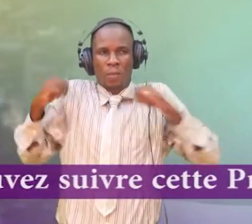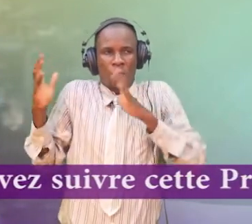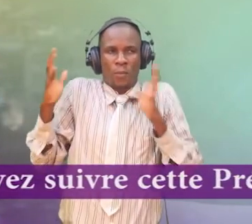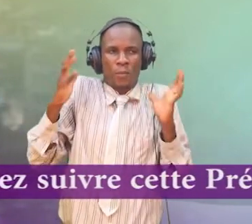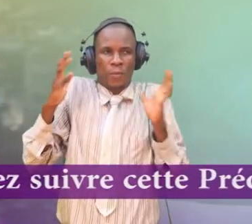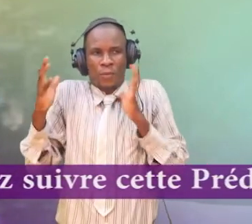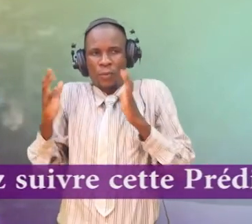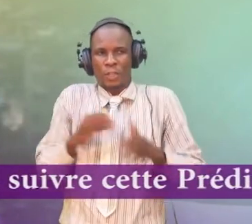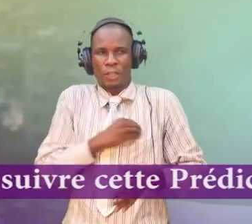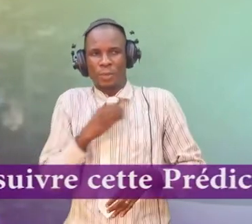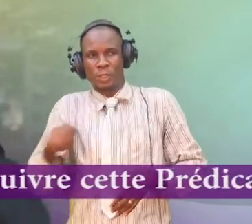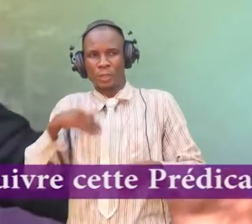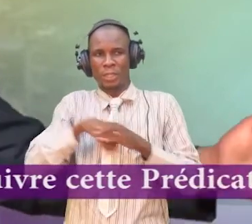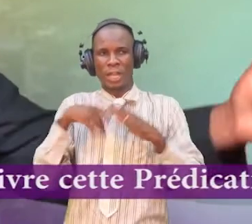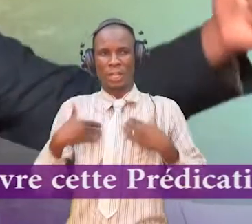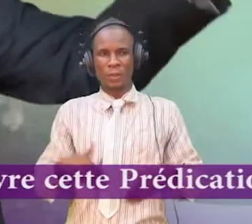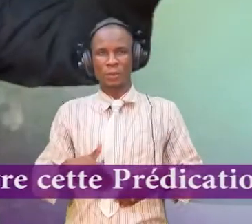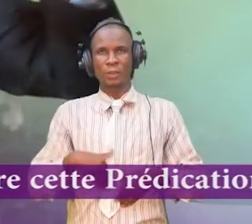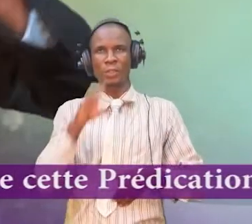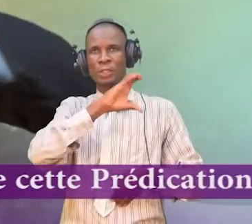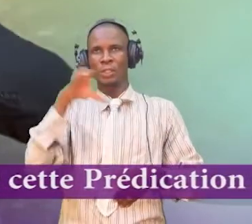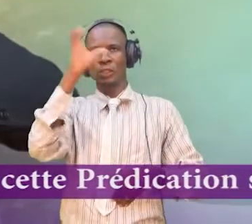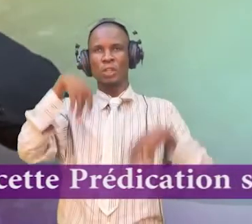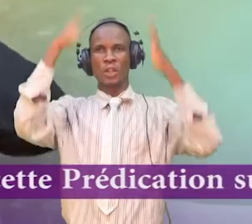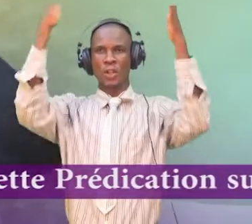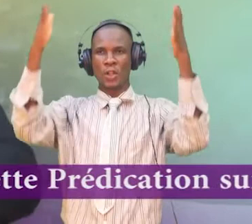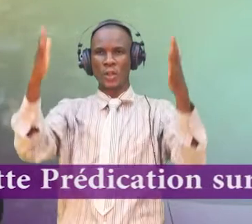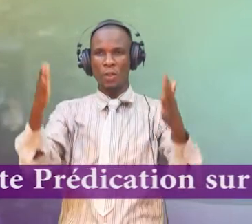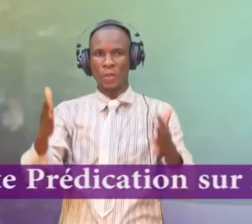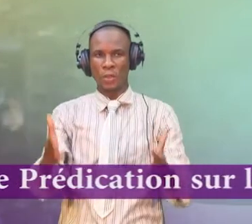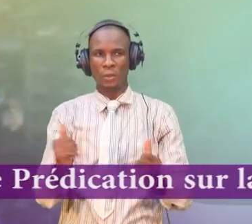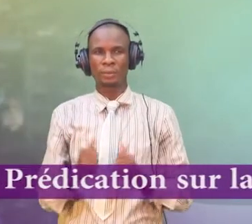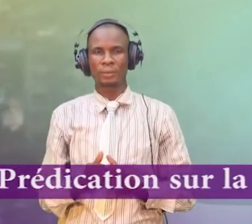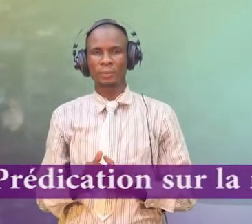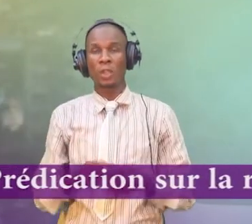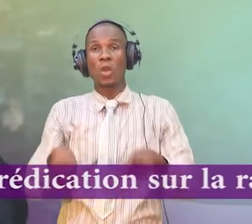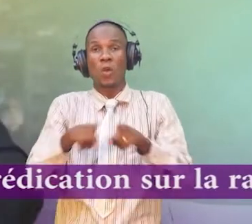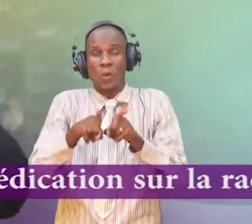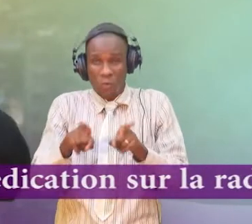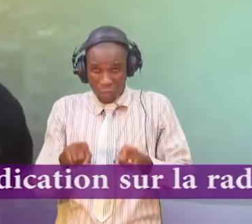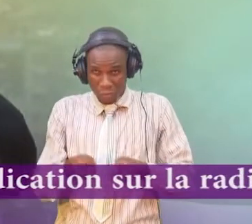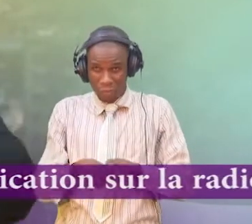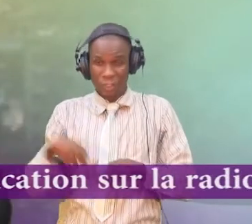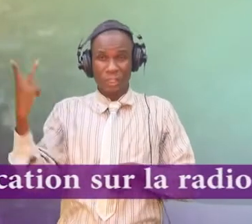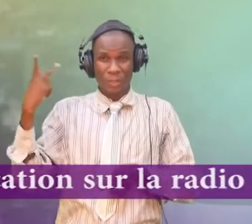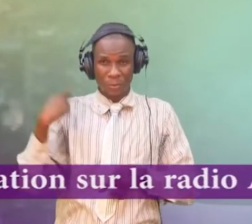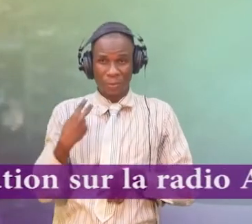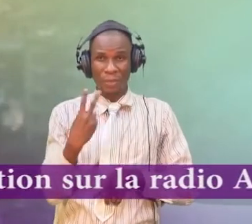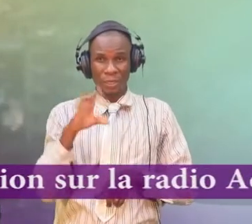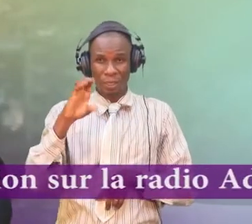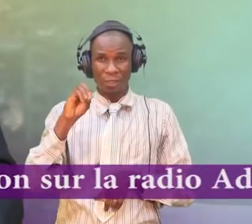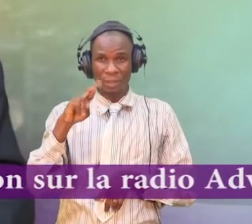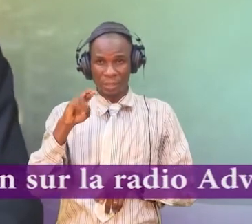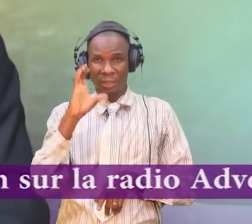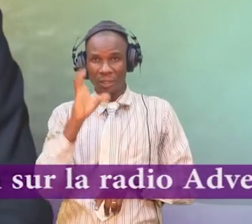Wana tozali komona ete bosembo yango tokozwa yango kaka na makila na Yesu Kristo. Esengeli kolatisama na